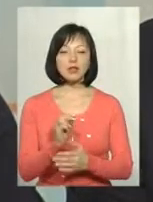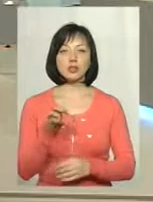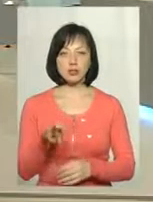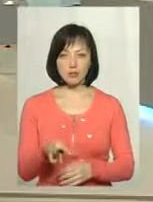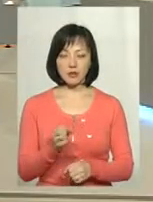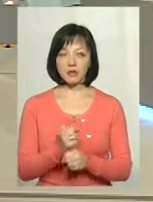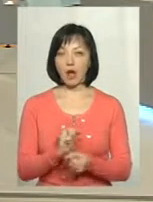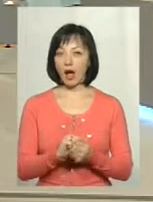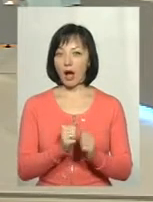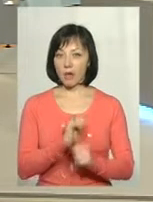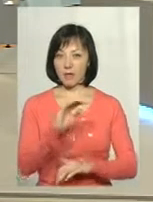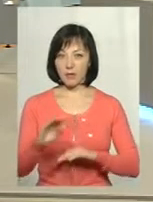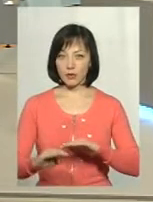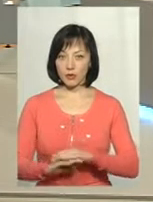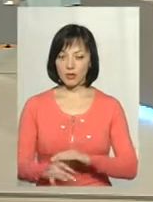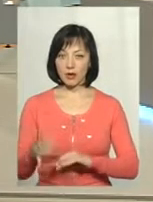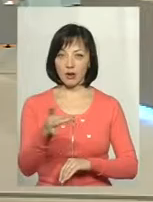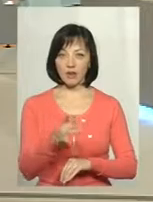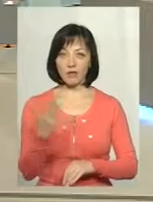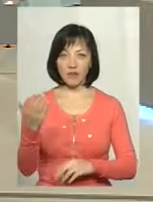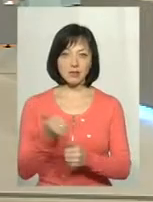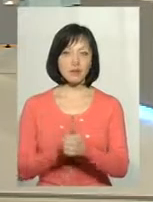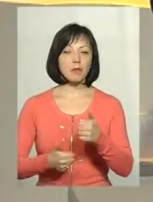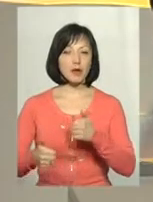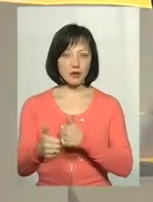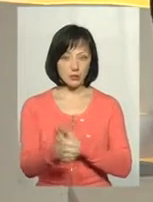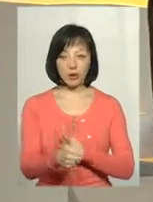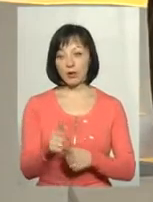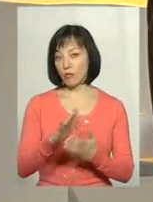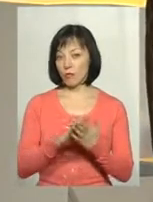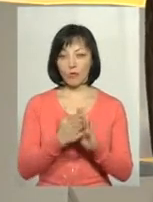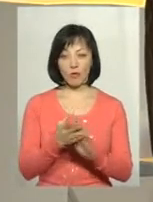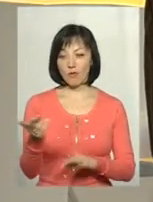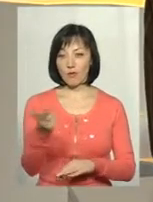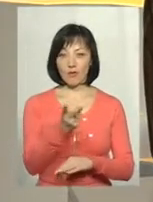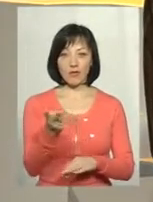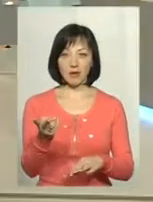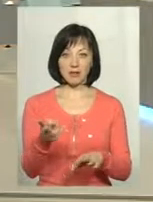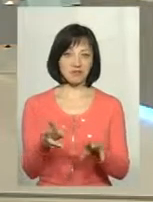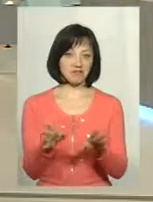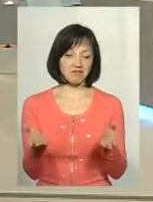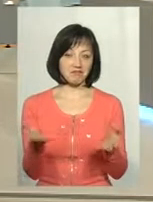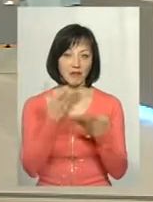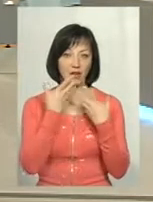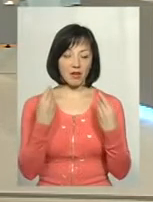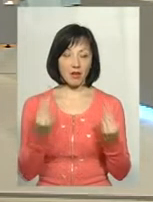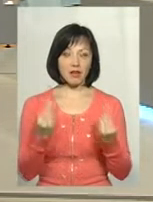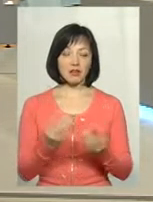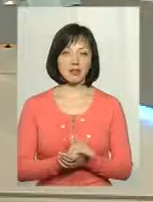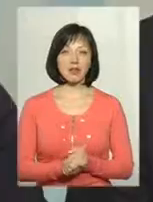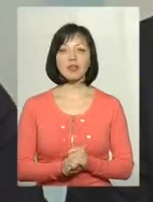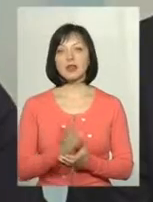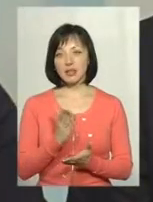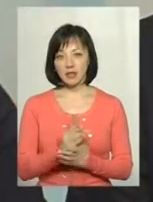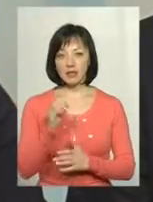працювати. Кам'янеччина в цьому плані вас випереджає, хоча умови у вас досить гарні. Є над чим